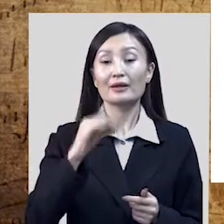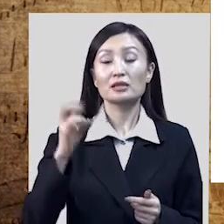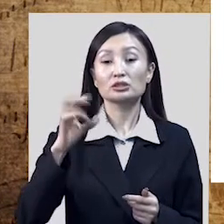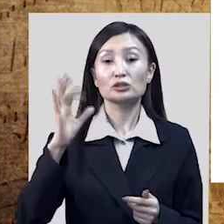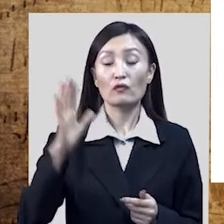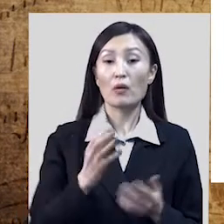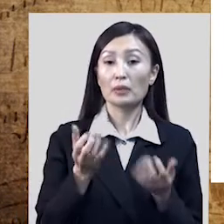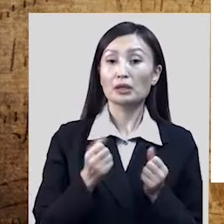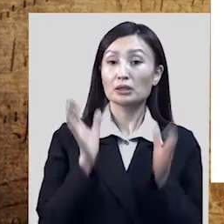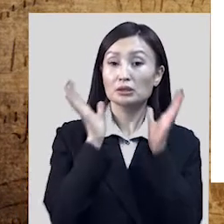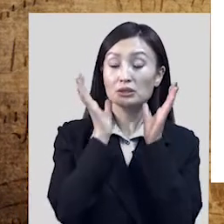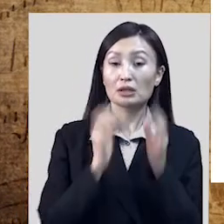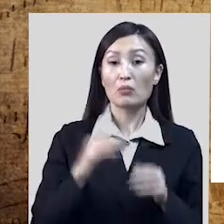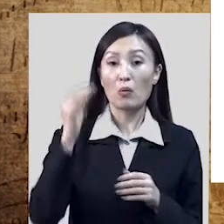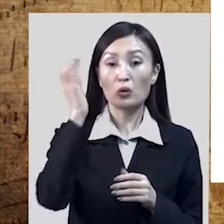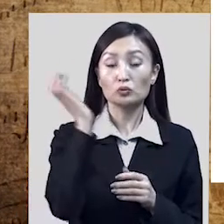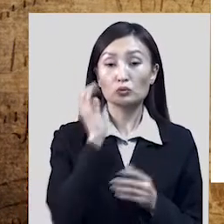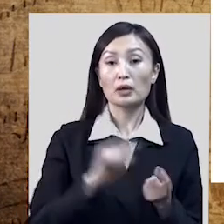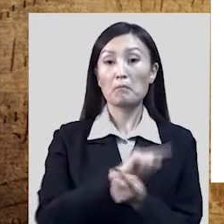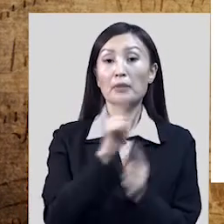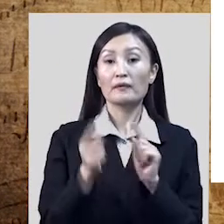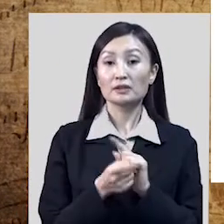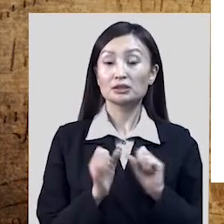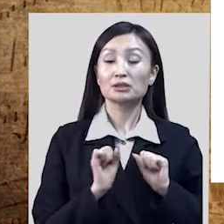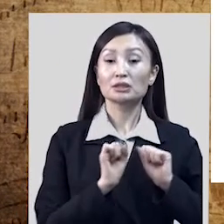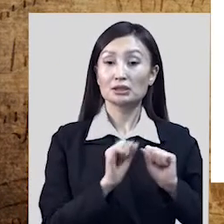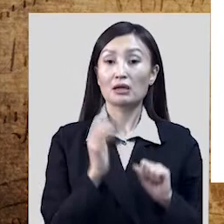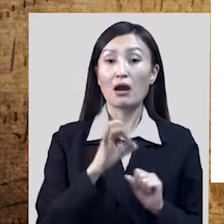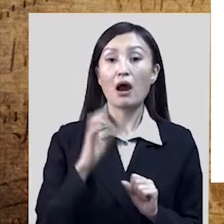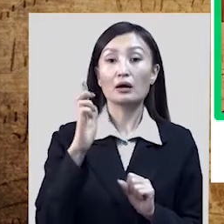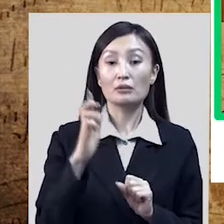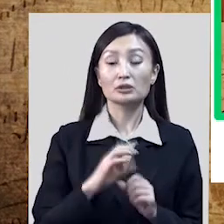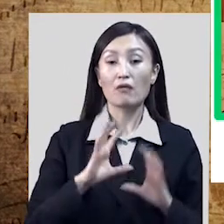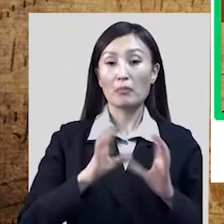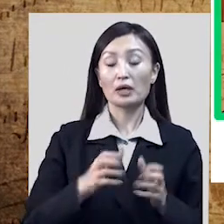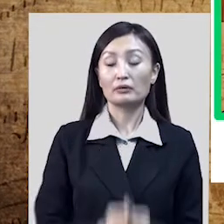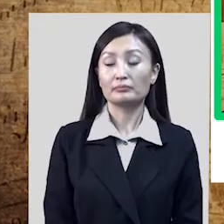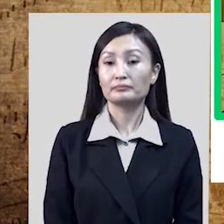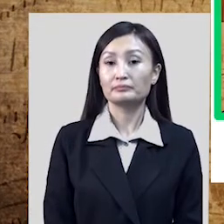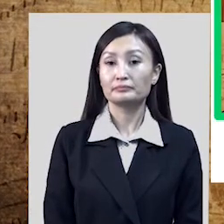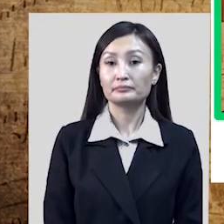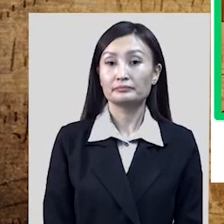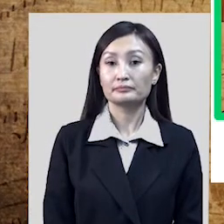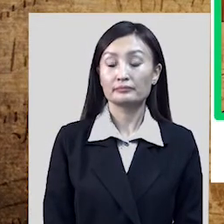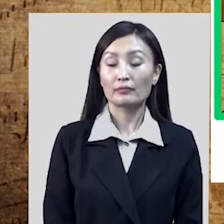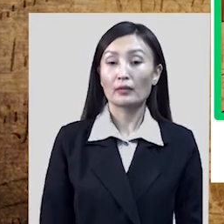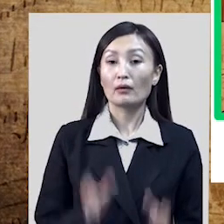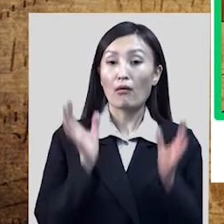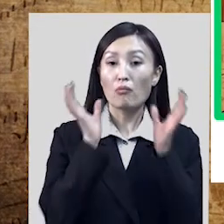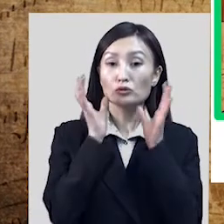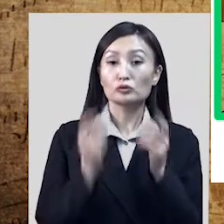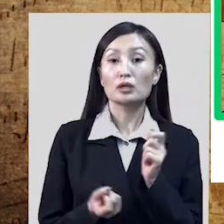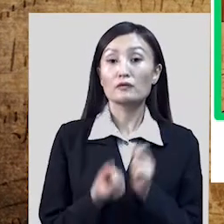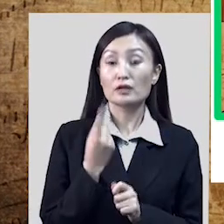с принятием ислама терке превратились защитников арабского мира мусульманском